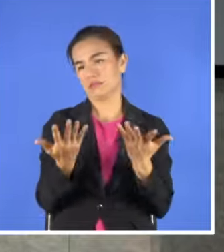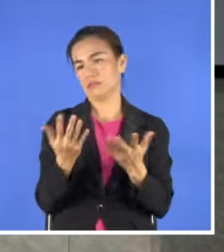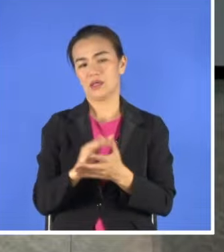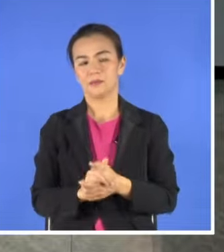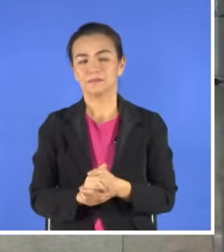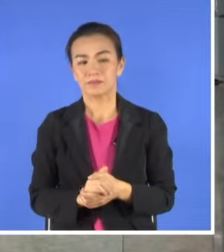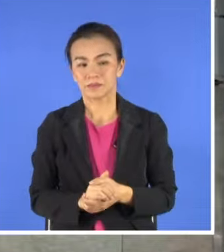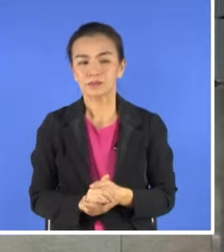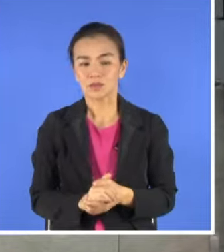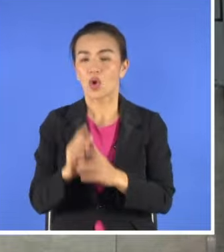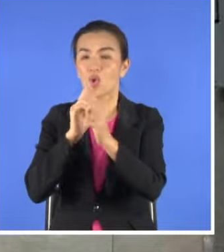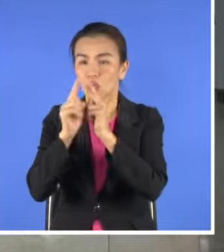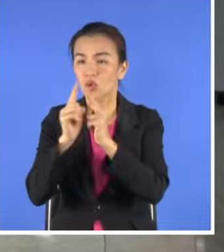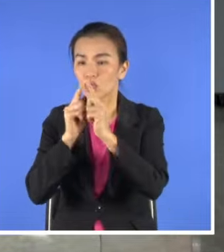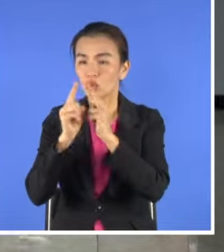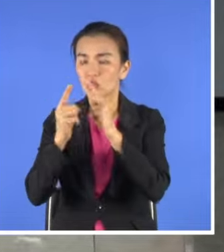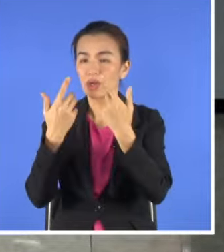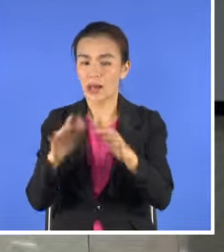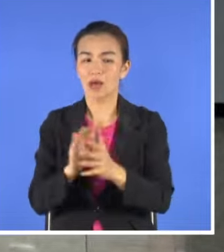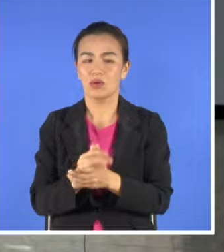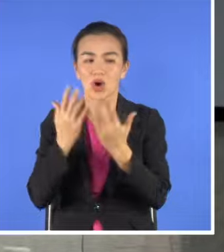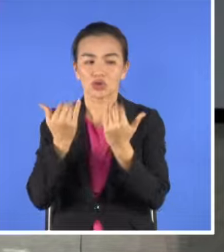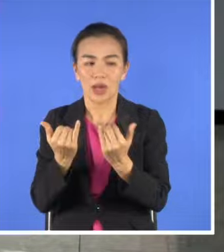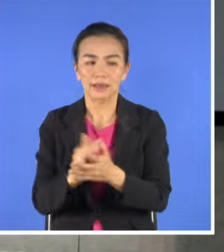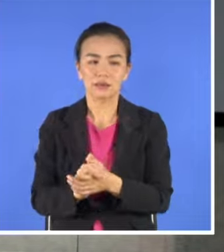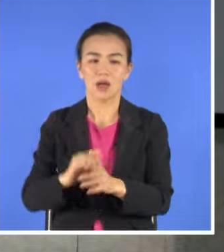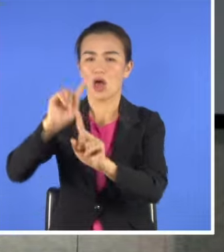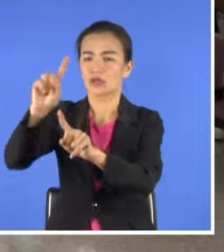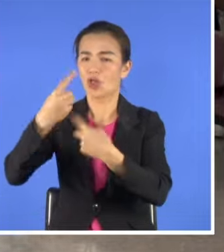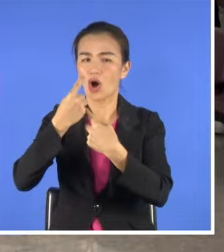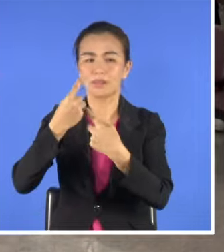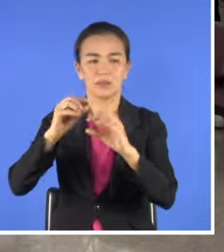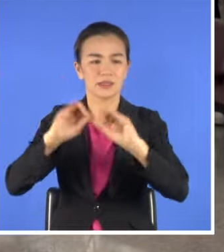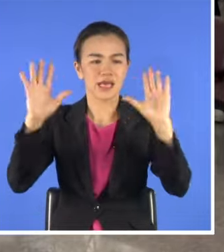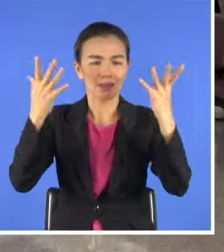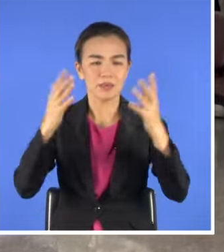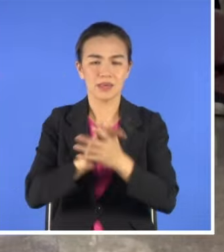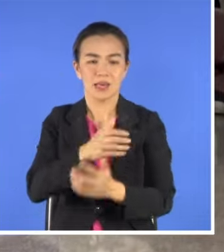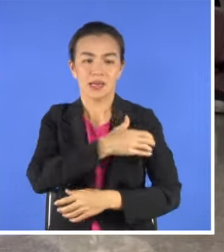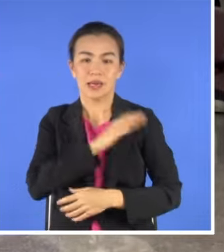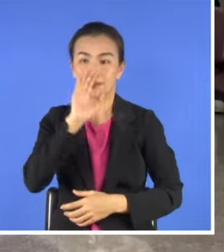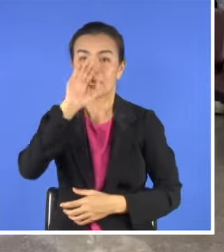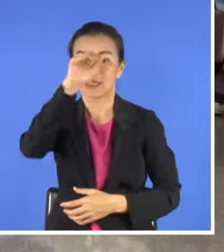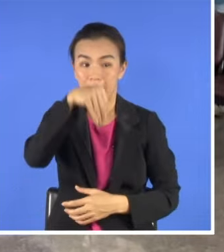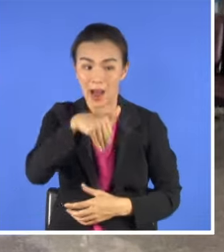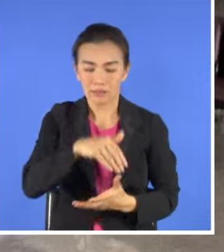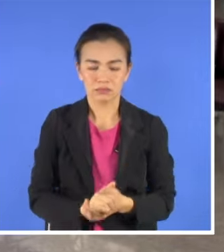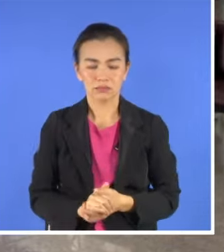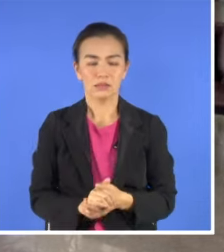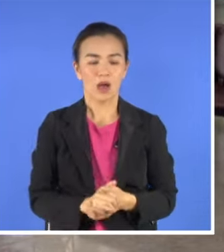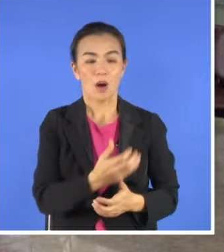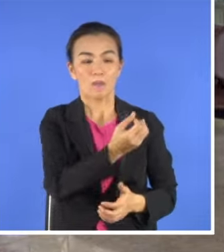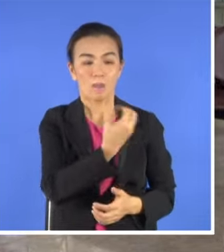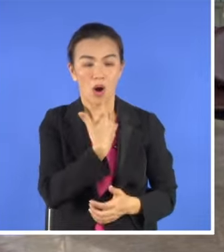กับทางเทศบาลนครเชียงใหม่ค่ะตอนนี้ก็ยังคงตอบคำถามไม่ชัดเจนทางเทศบาลเนี่ยรับปากว่าจะนำเรื่องเข้าไปประชุมกับผู้บริห